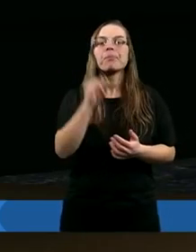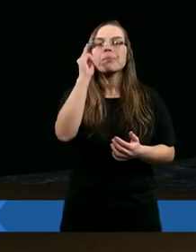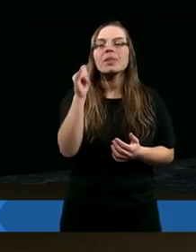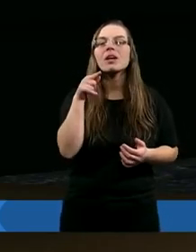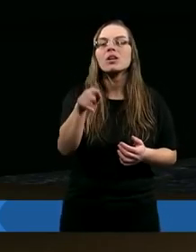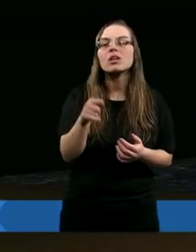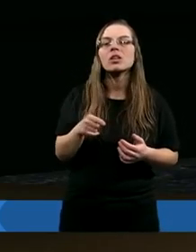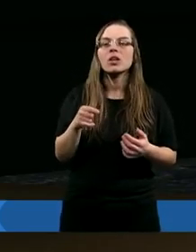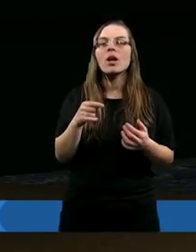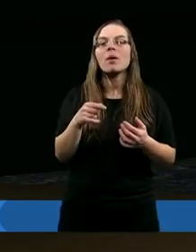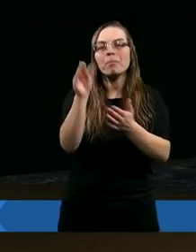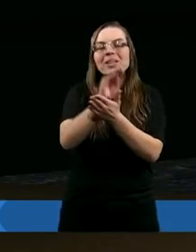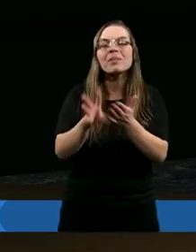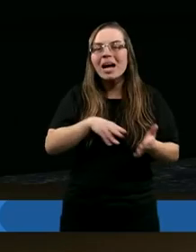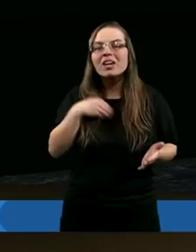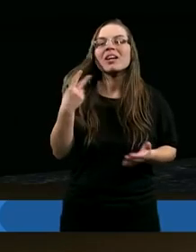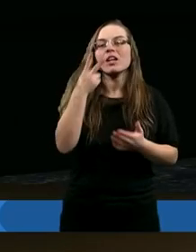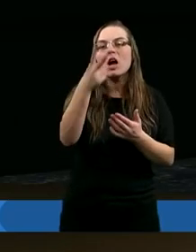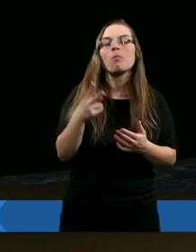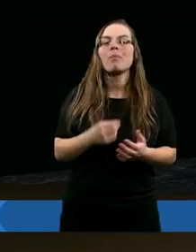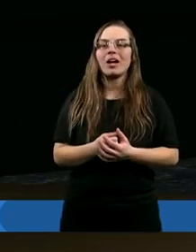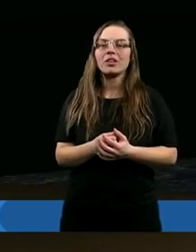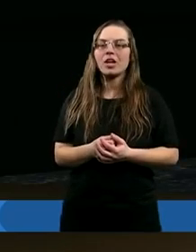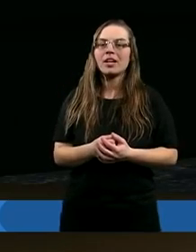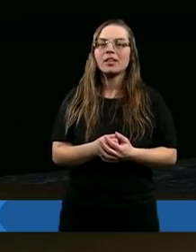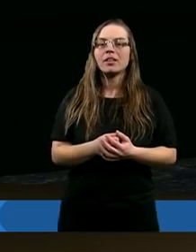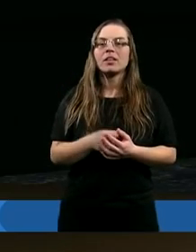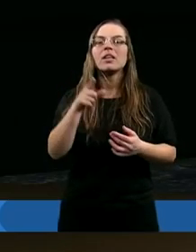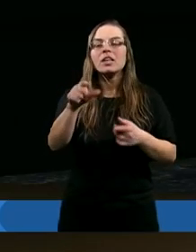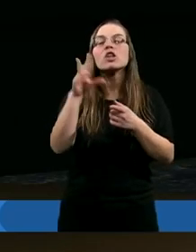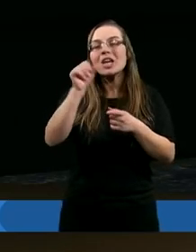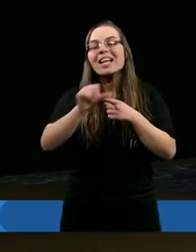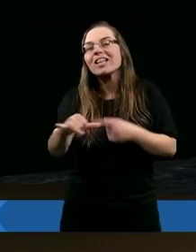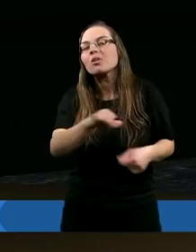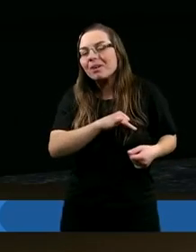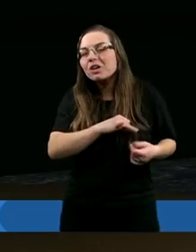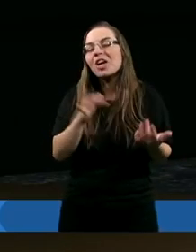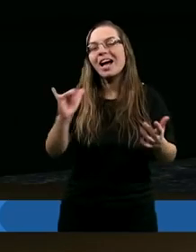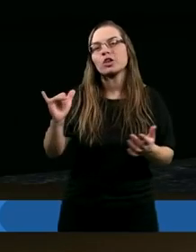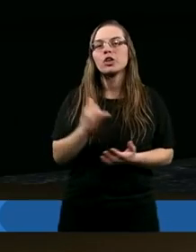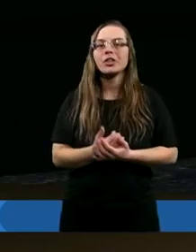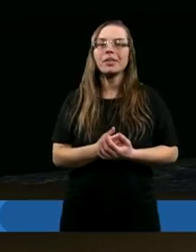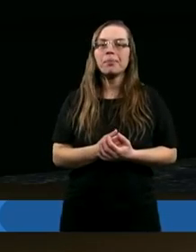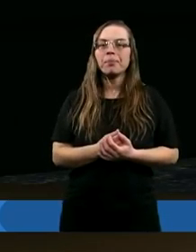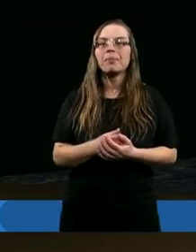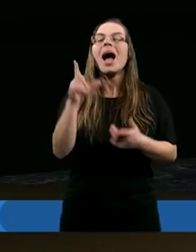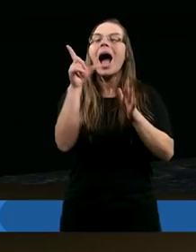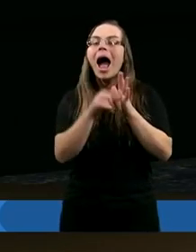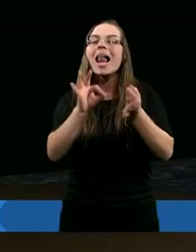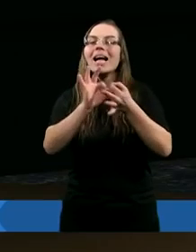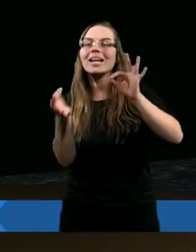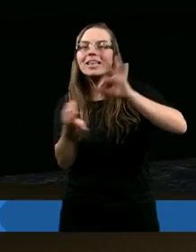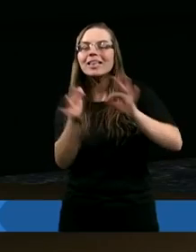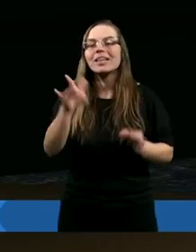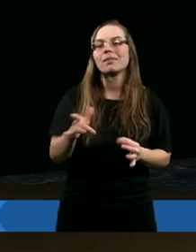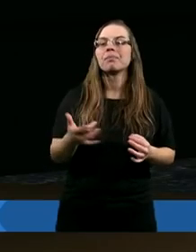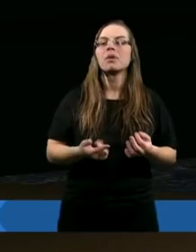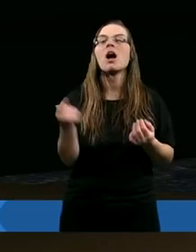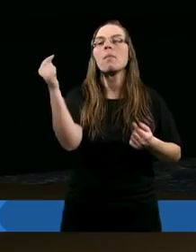To wynika z Pisma Świętego, że jesteśmy grzeszni. Ale gdy